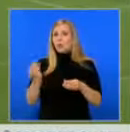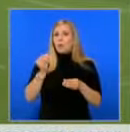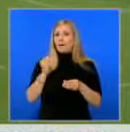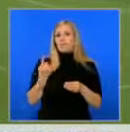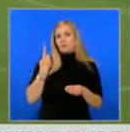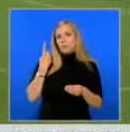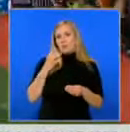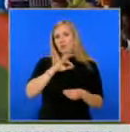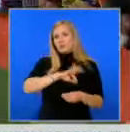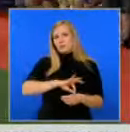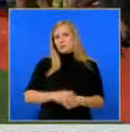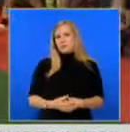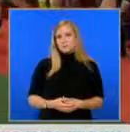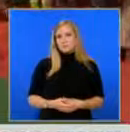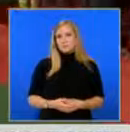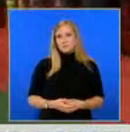по